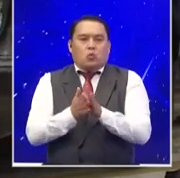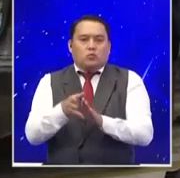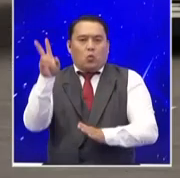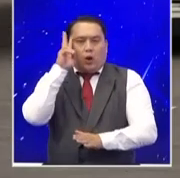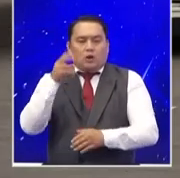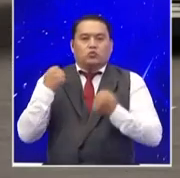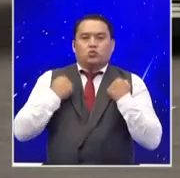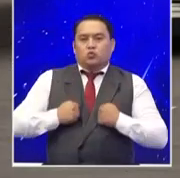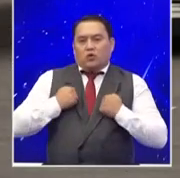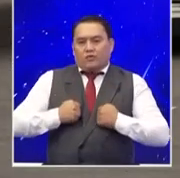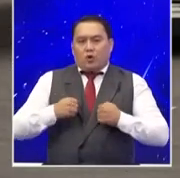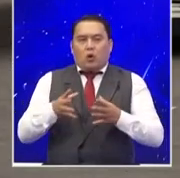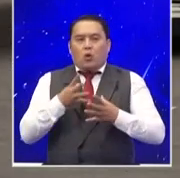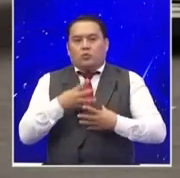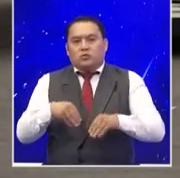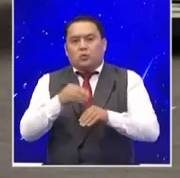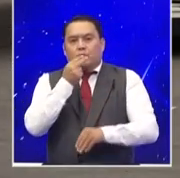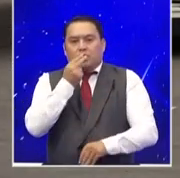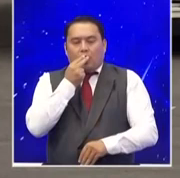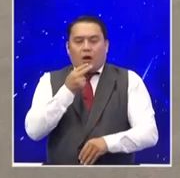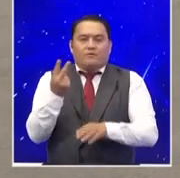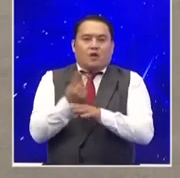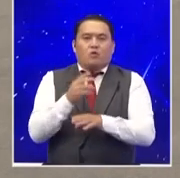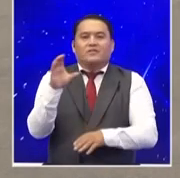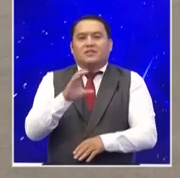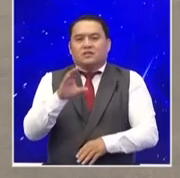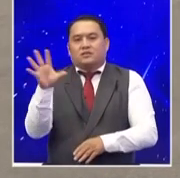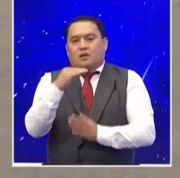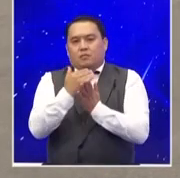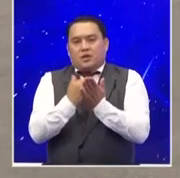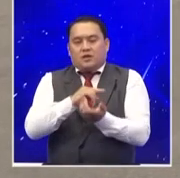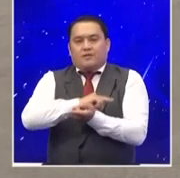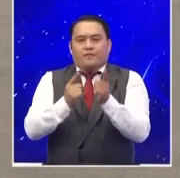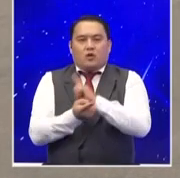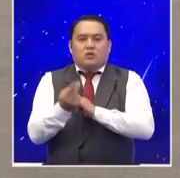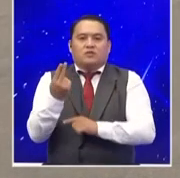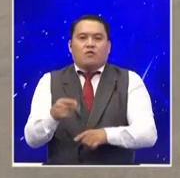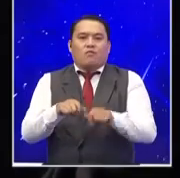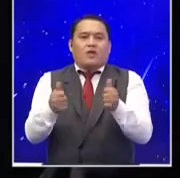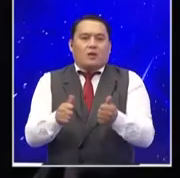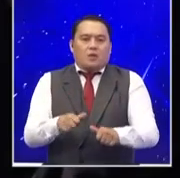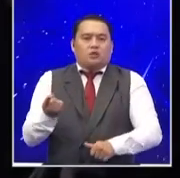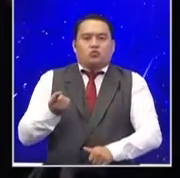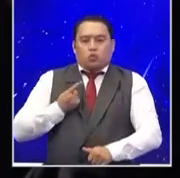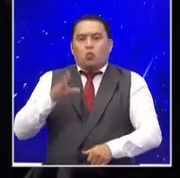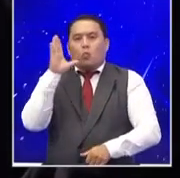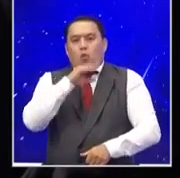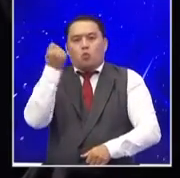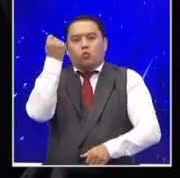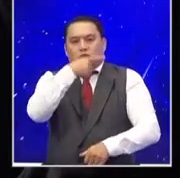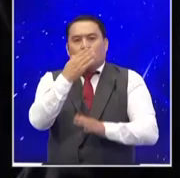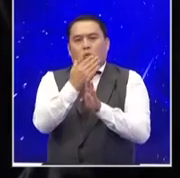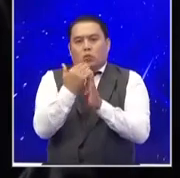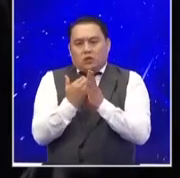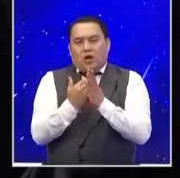туалеты, душевые, точки общественного питания. Со 2 сентября все списки переведены в цифровой формат. Теперь ожидающие могут узнать свой